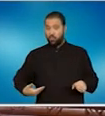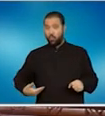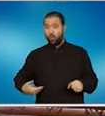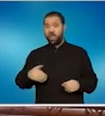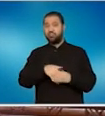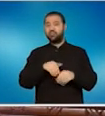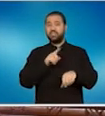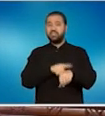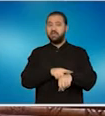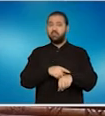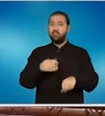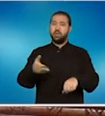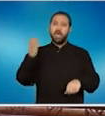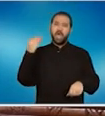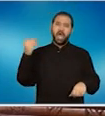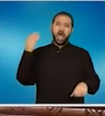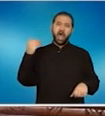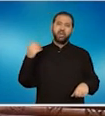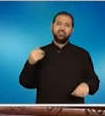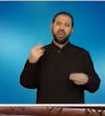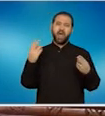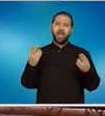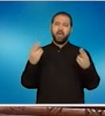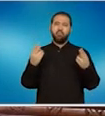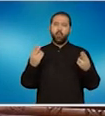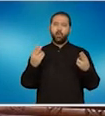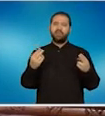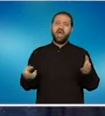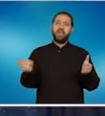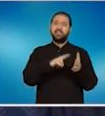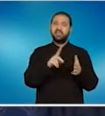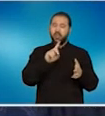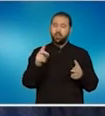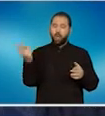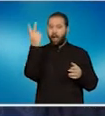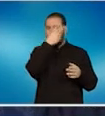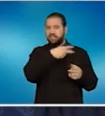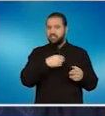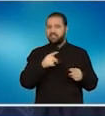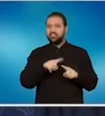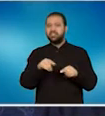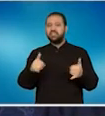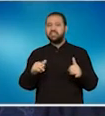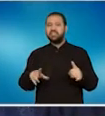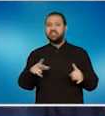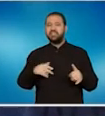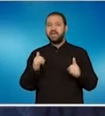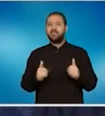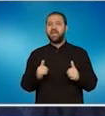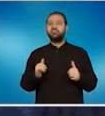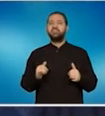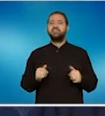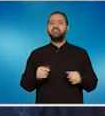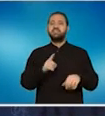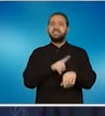aceea deosebită, interbelică. Încă nu ne-am dumirit pe deplin ce înseamnă acest interbelic, dar